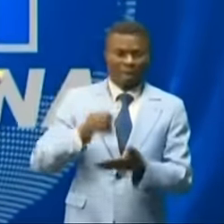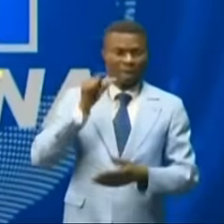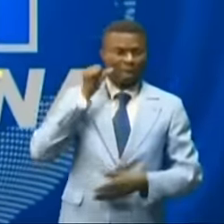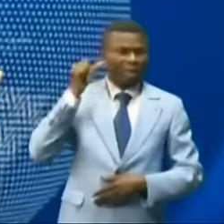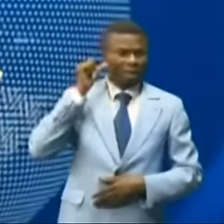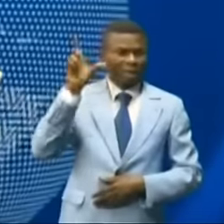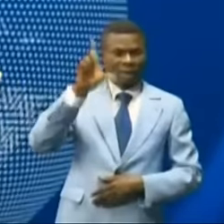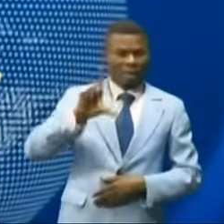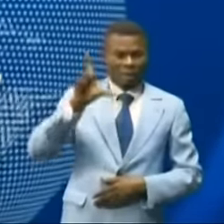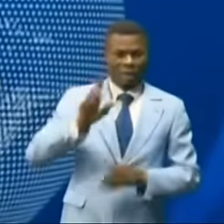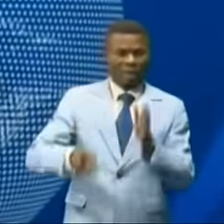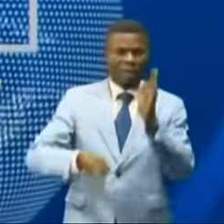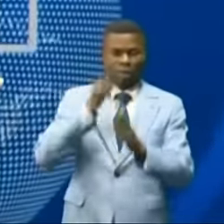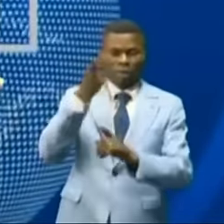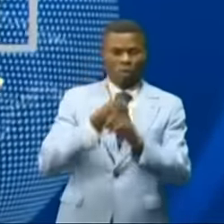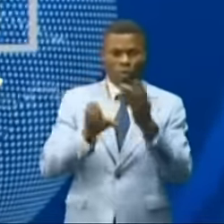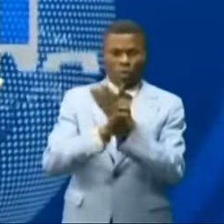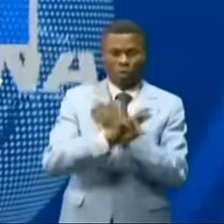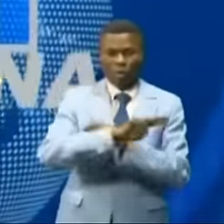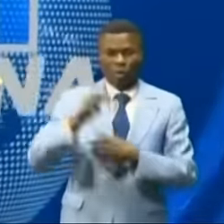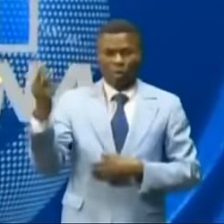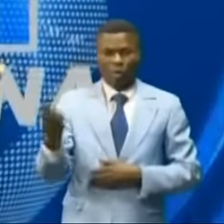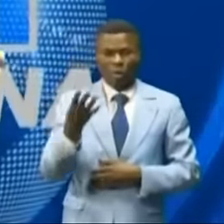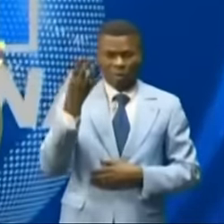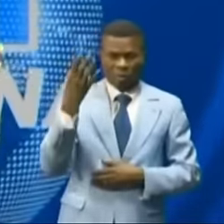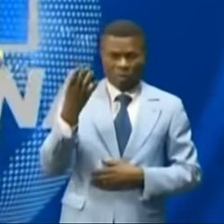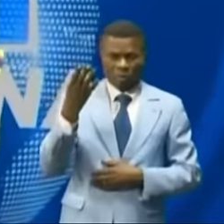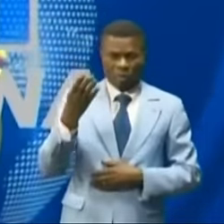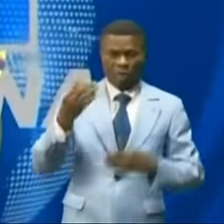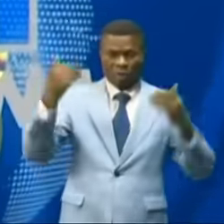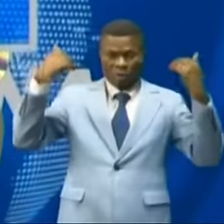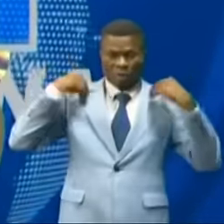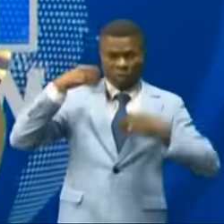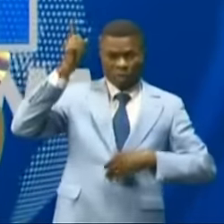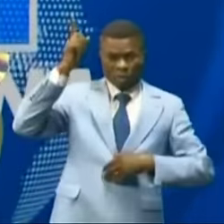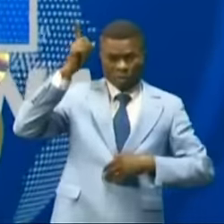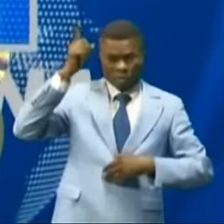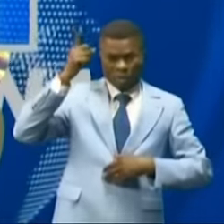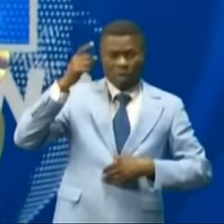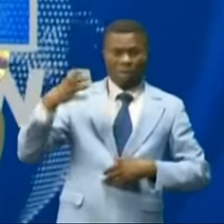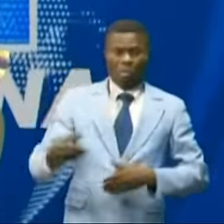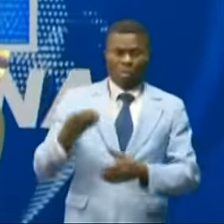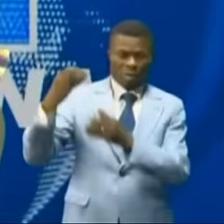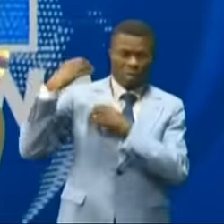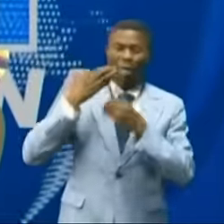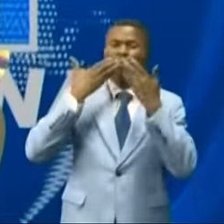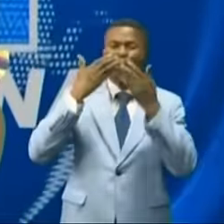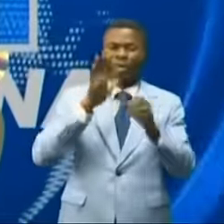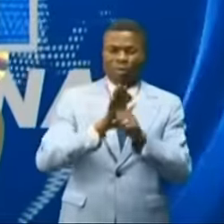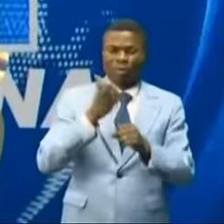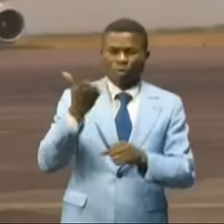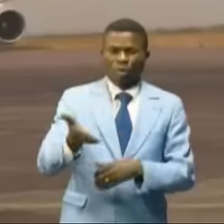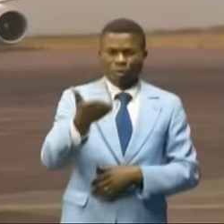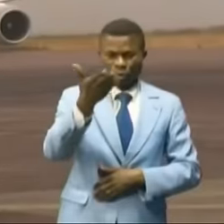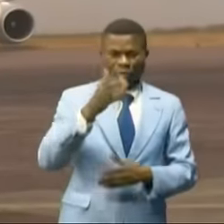lundi 12 août 2024. Il remercie donc le commandant suprême pour cette prise en charge. Images et commentaires.